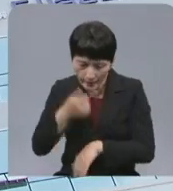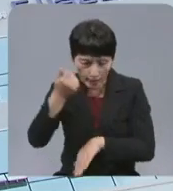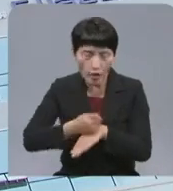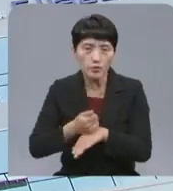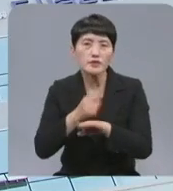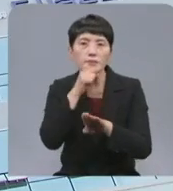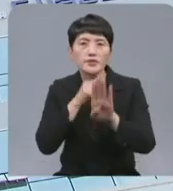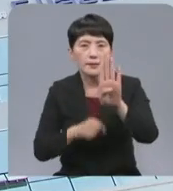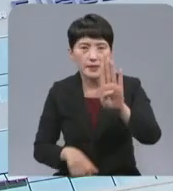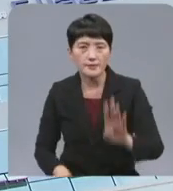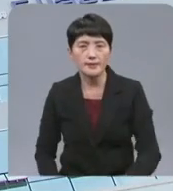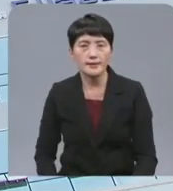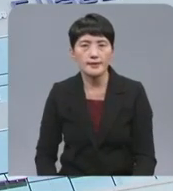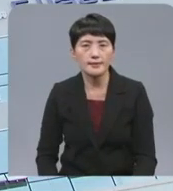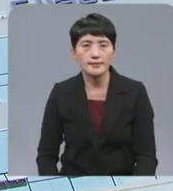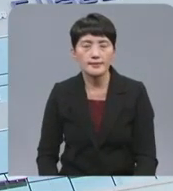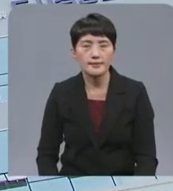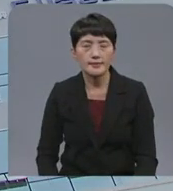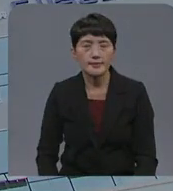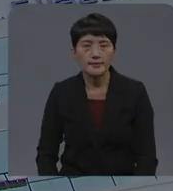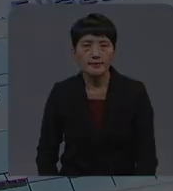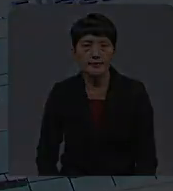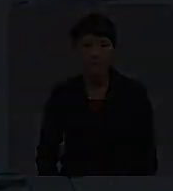bencana namun mendapat poin penuh dalam aspek lain